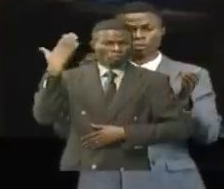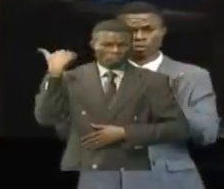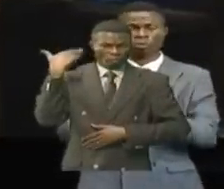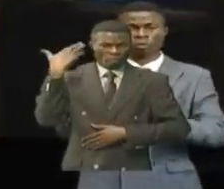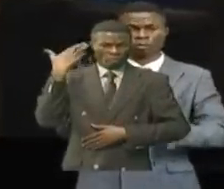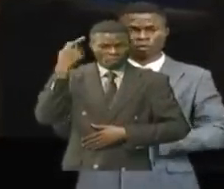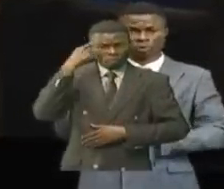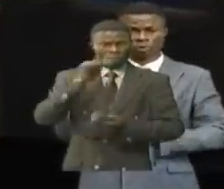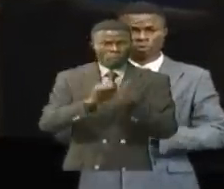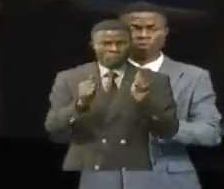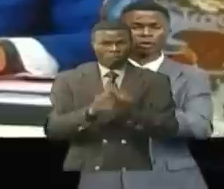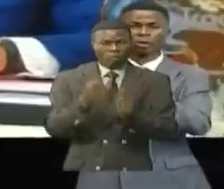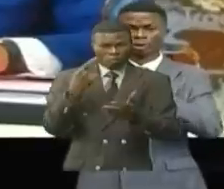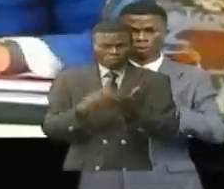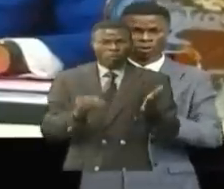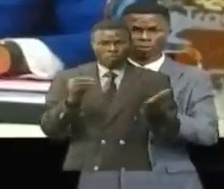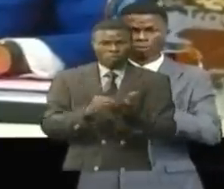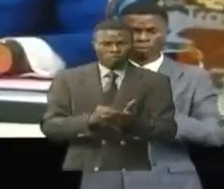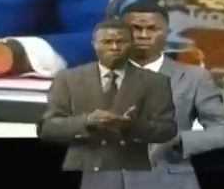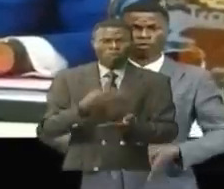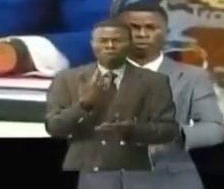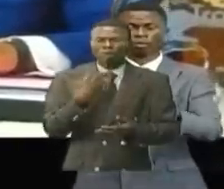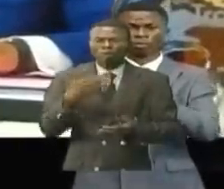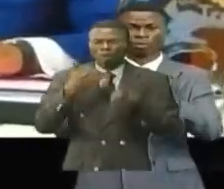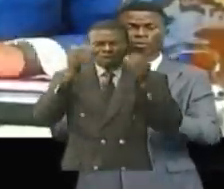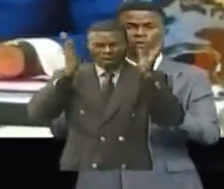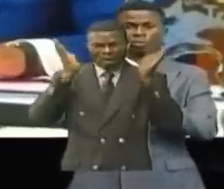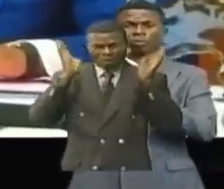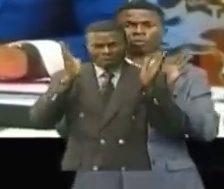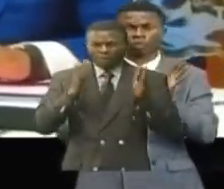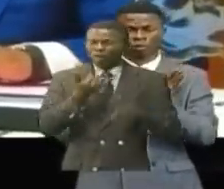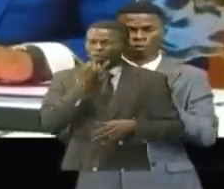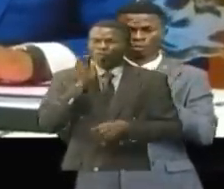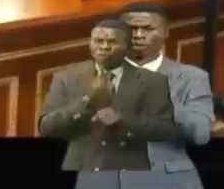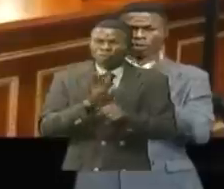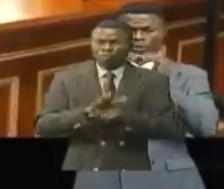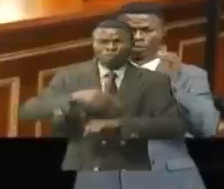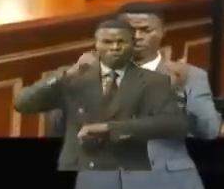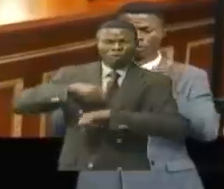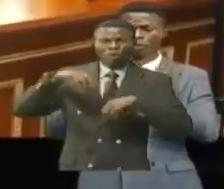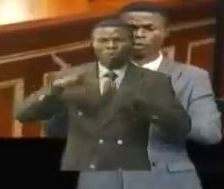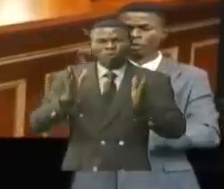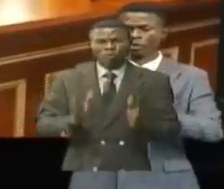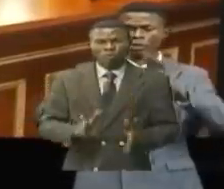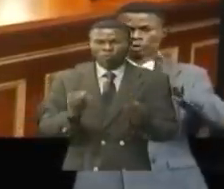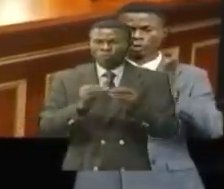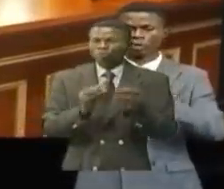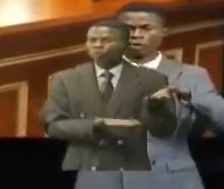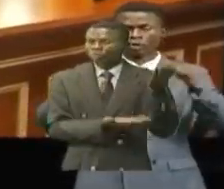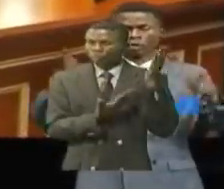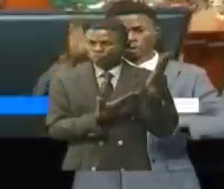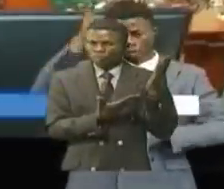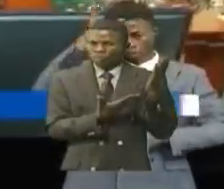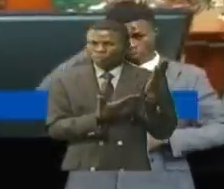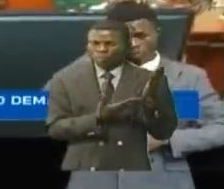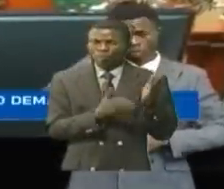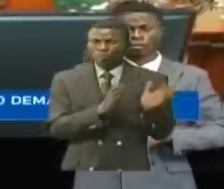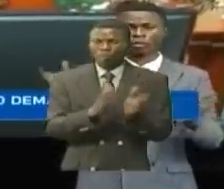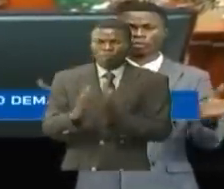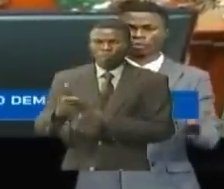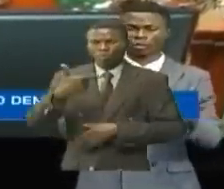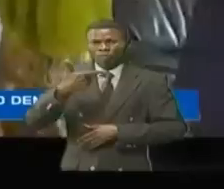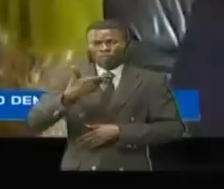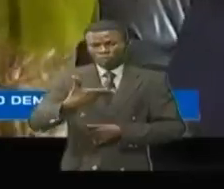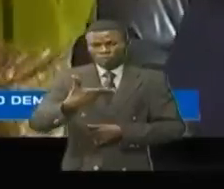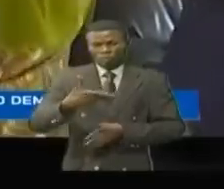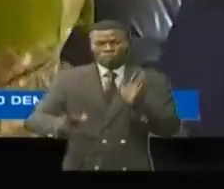sur le fait qu'il y a encore de choses déplorables dans la justice congolaise. Une réunion importante est prévue ce mercredi